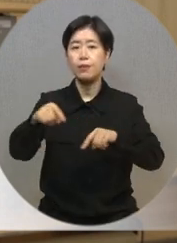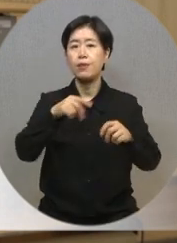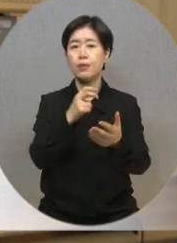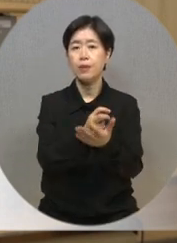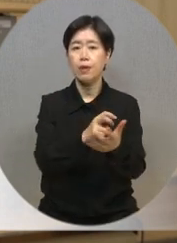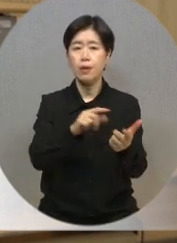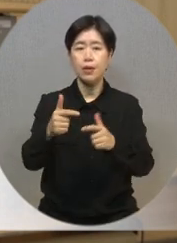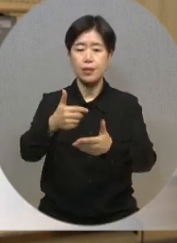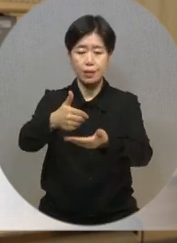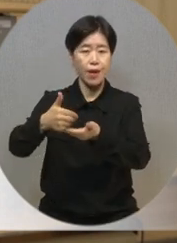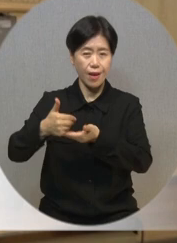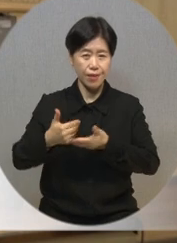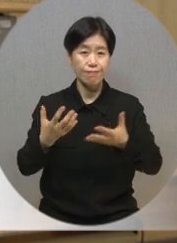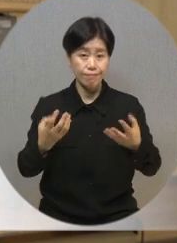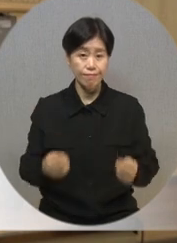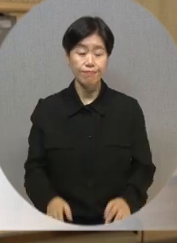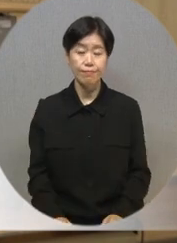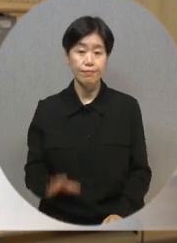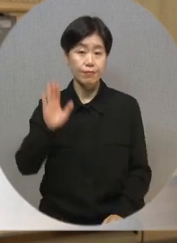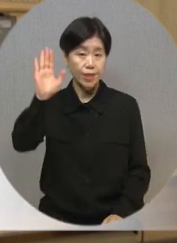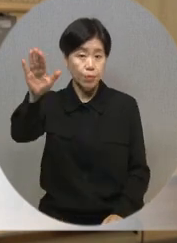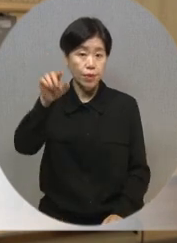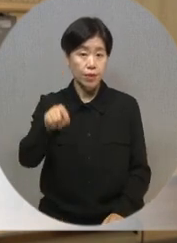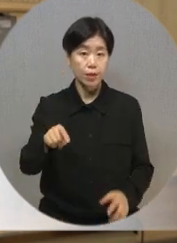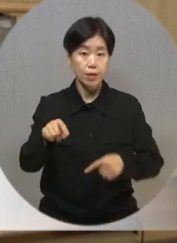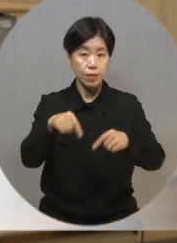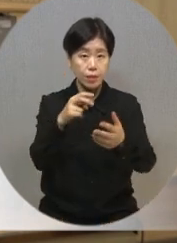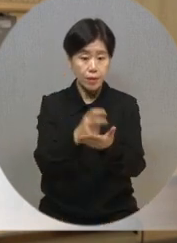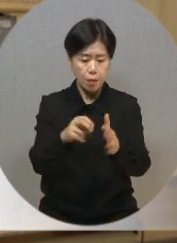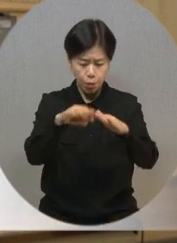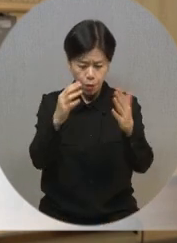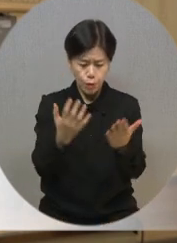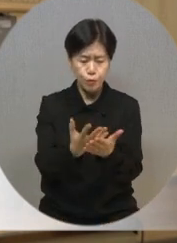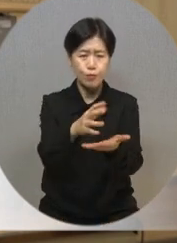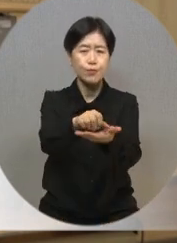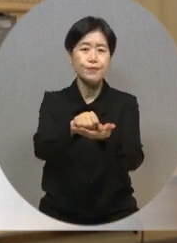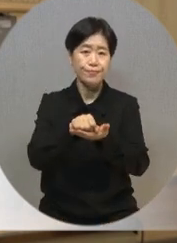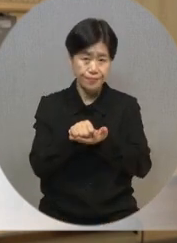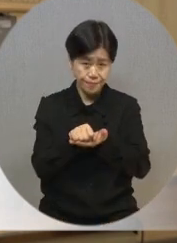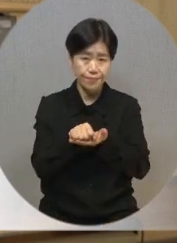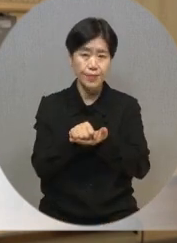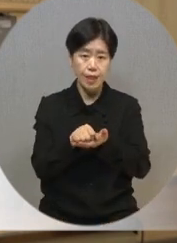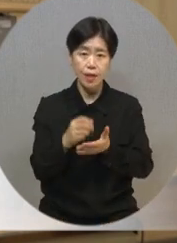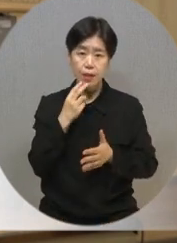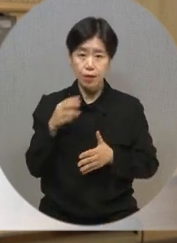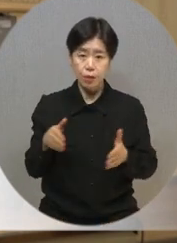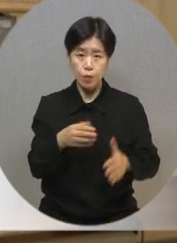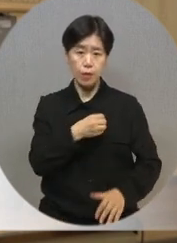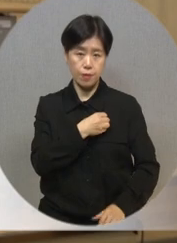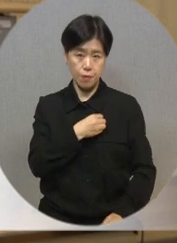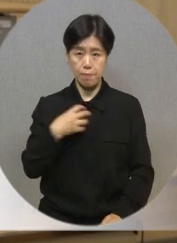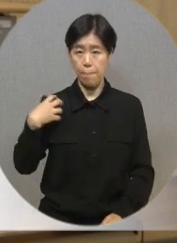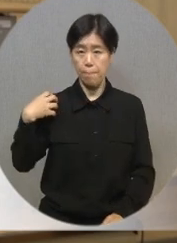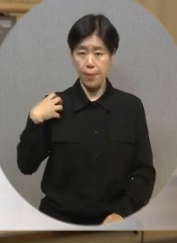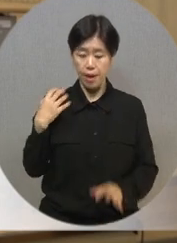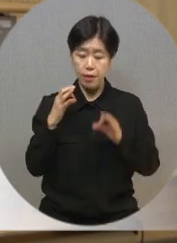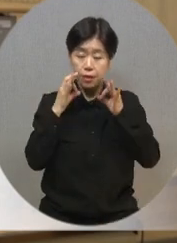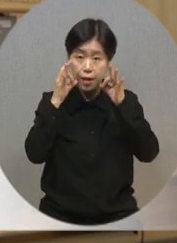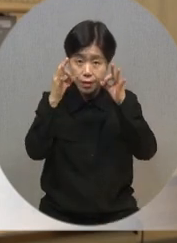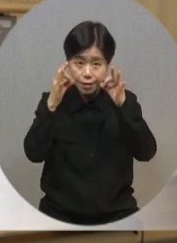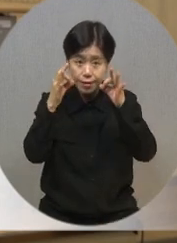제안들을 해주신 것 같습니다. 앞으로 이러한 정책들을 담아내고 녹여낼 수 있도록 경기대 의원으로서 최선의